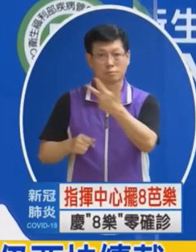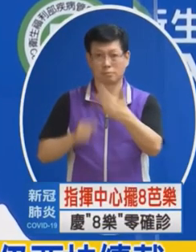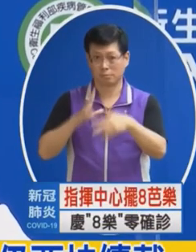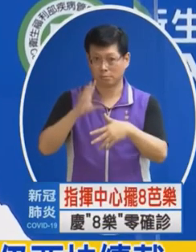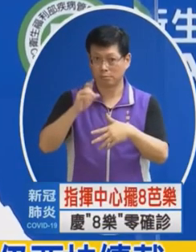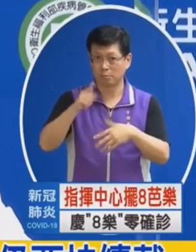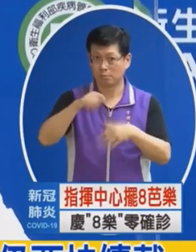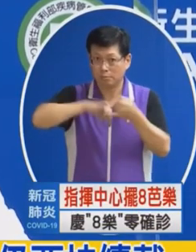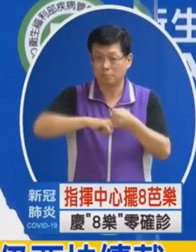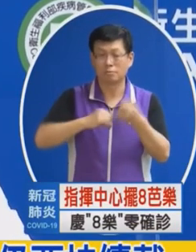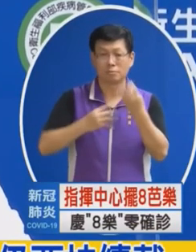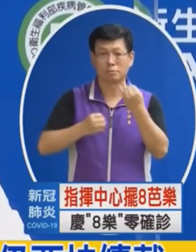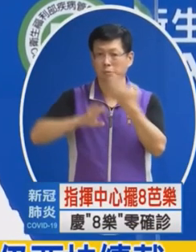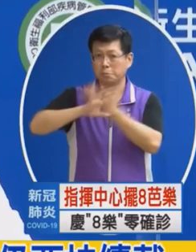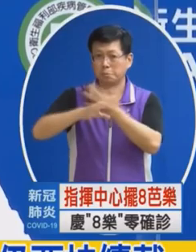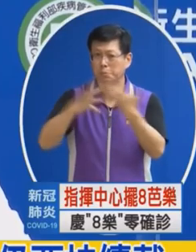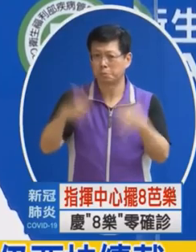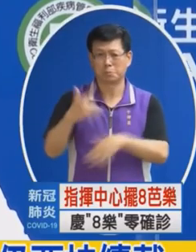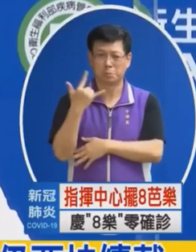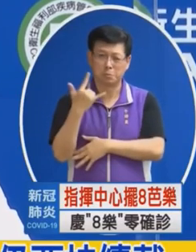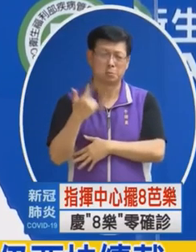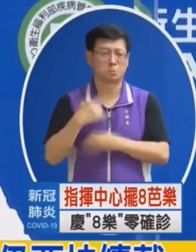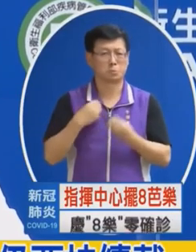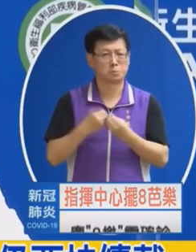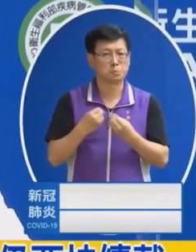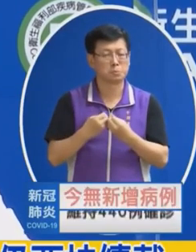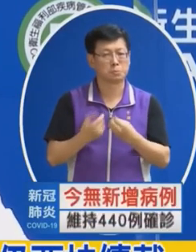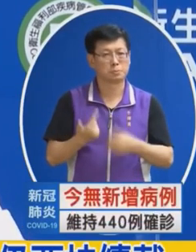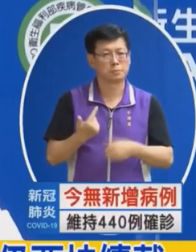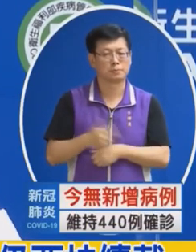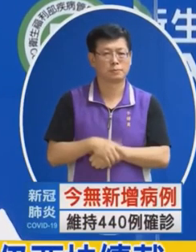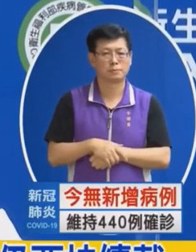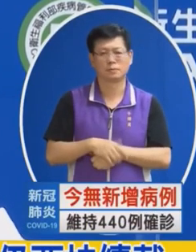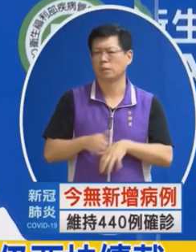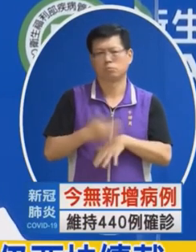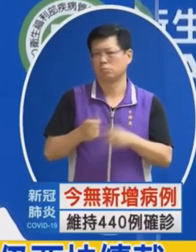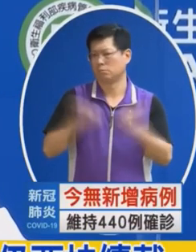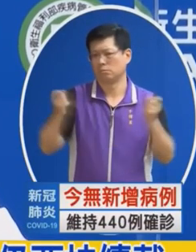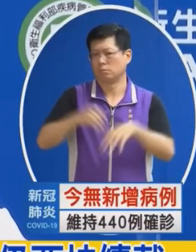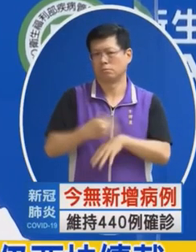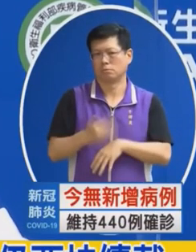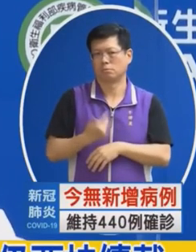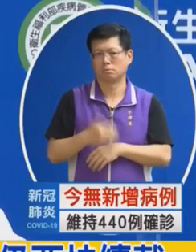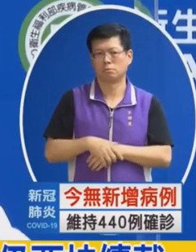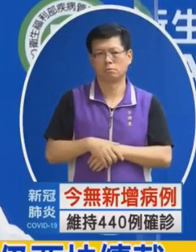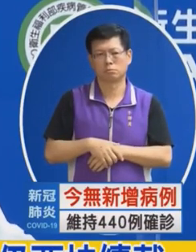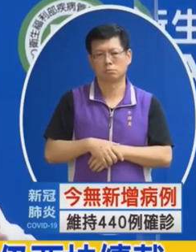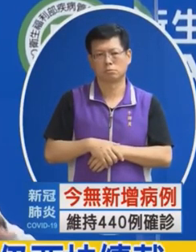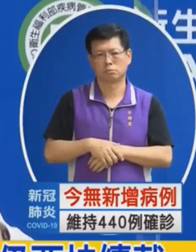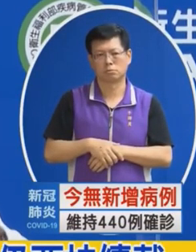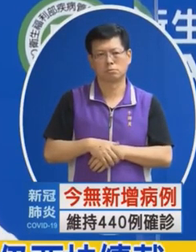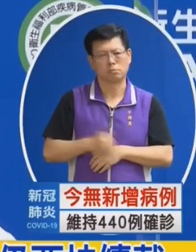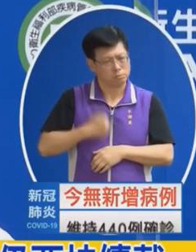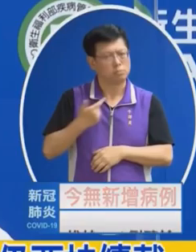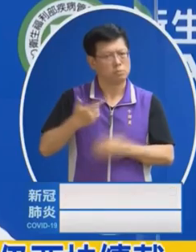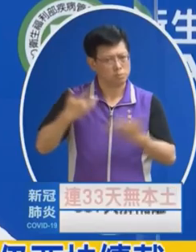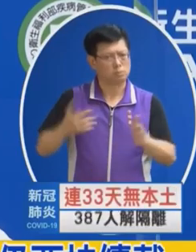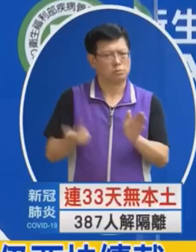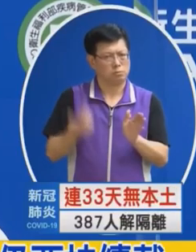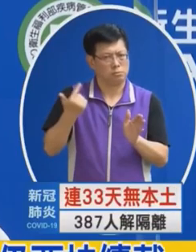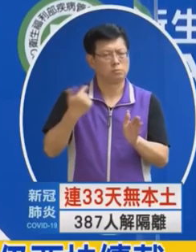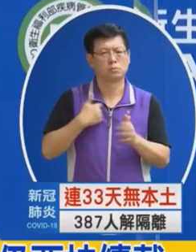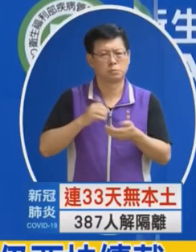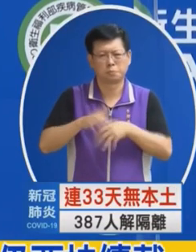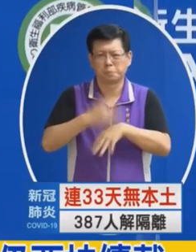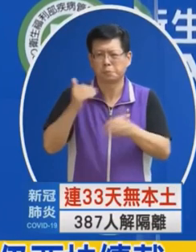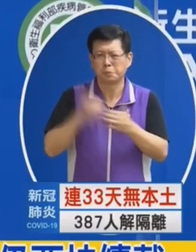有个这个机会，因为国外很多亲友他们等的都非常的着急。谢谢。 不会那么久，会比你讲这事情还要更快一